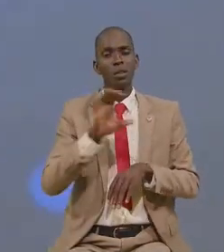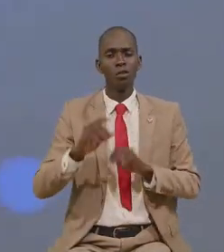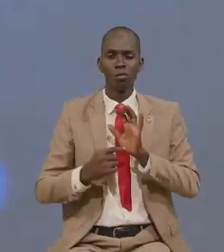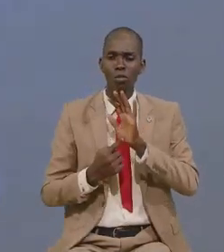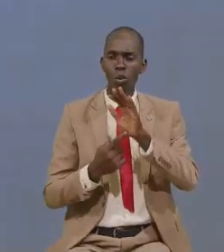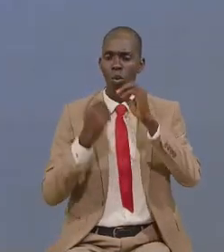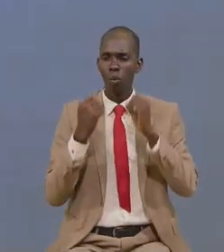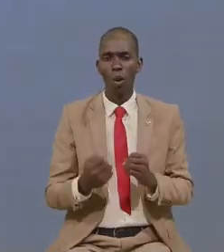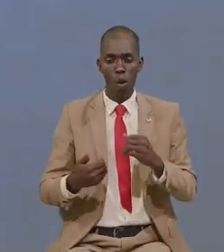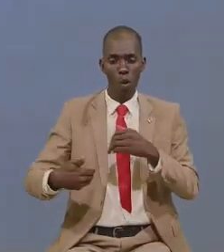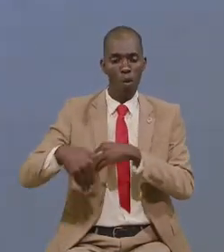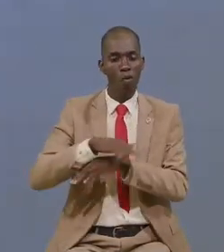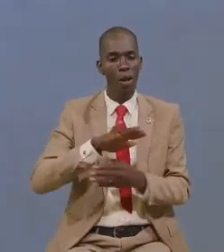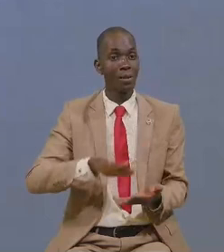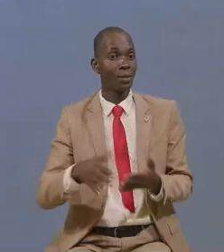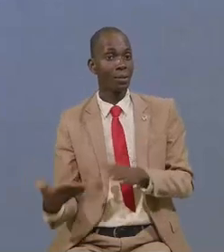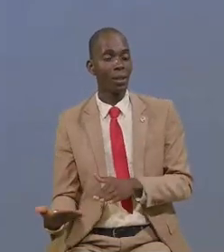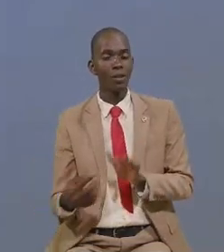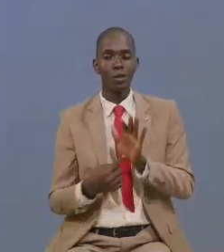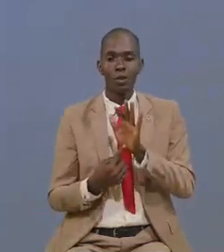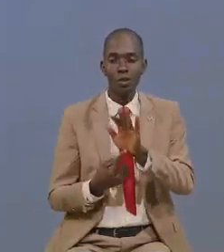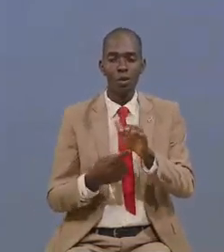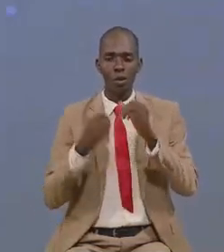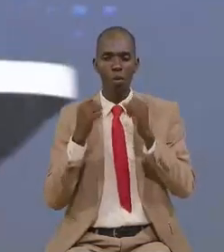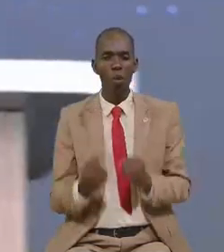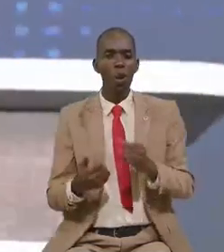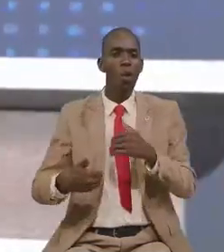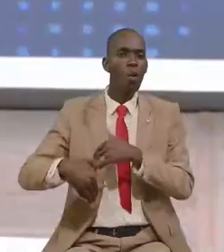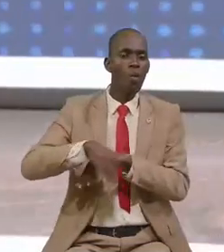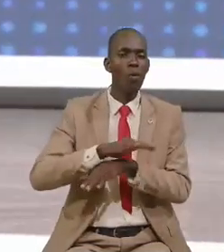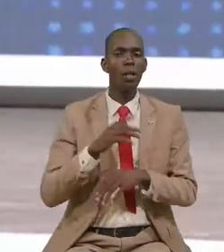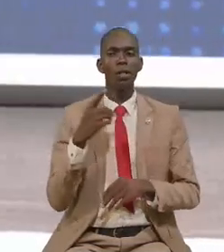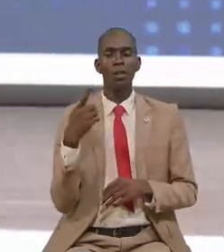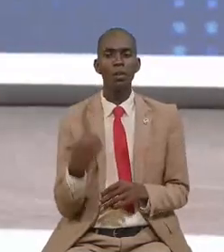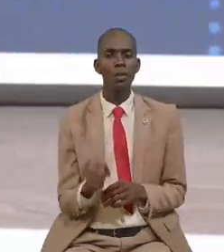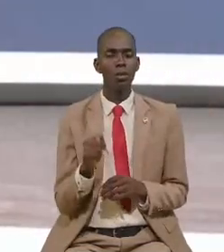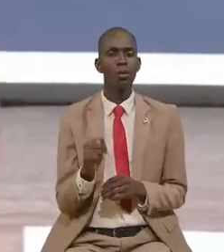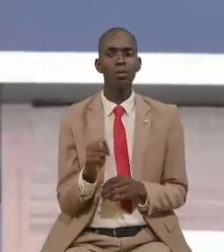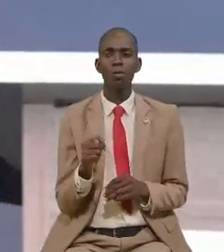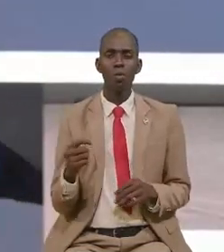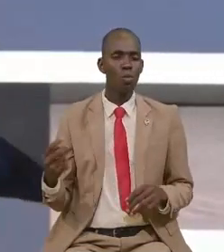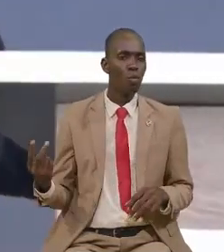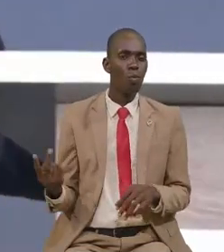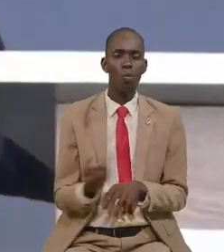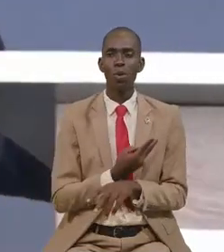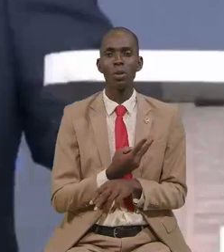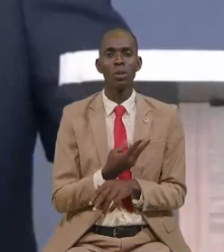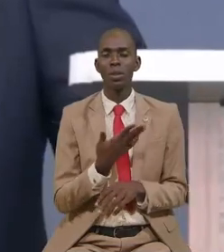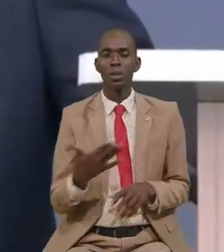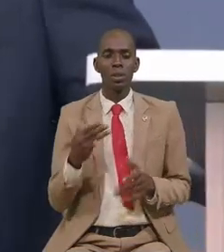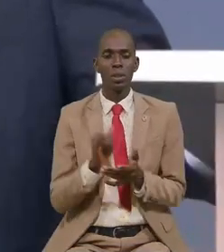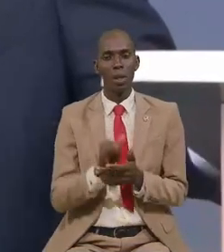la mort. Il avait déjà démontré la puissance sur ce que le pire que l'homme pouvait